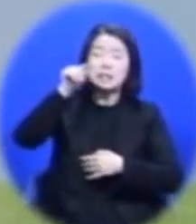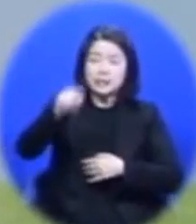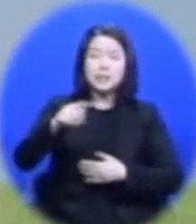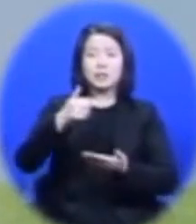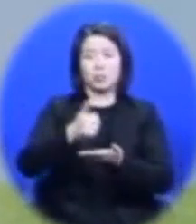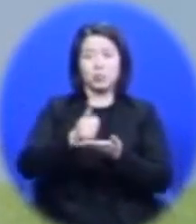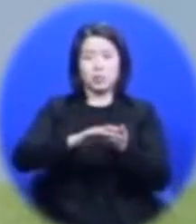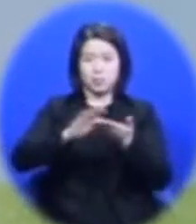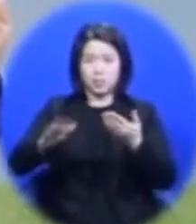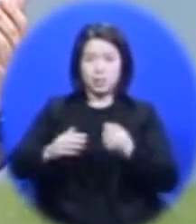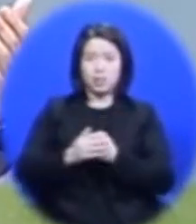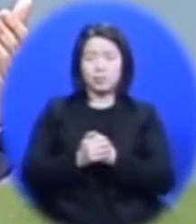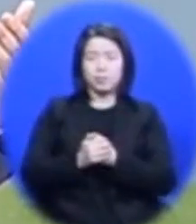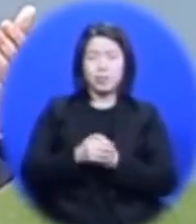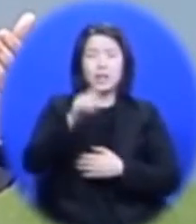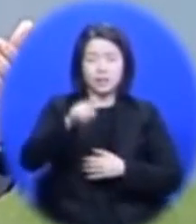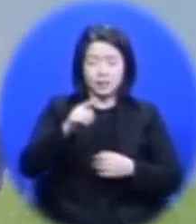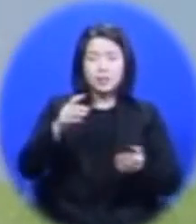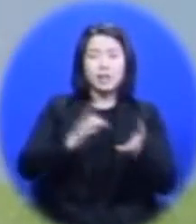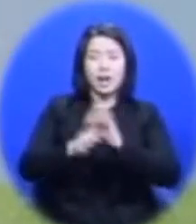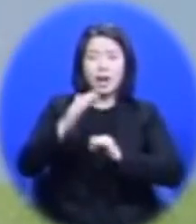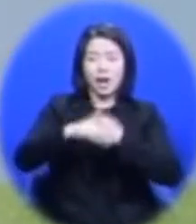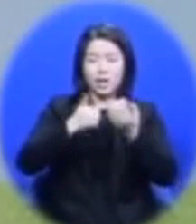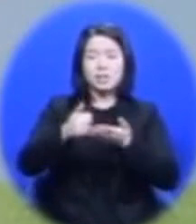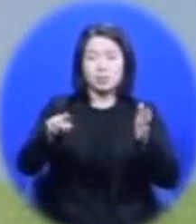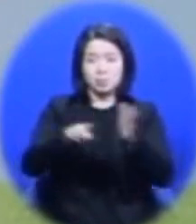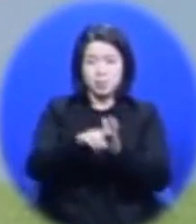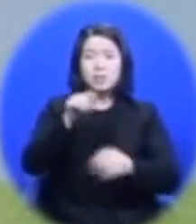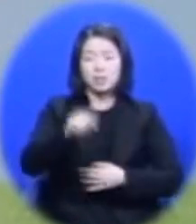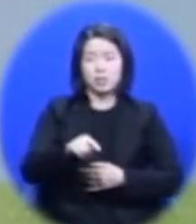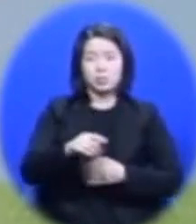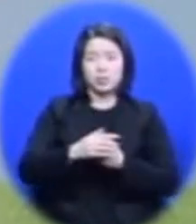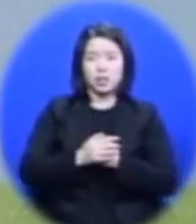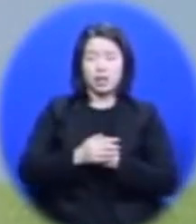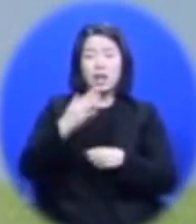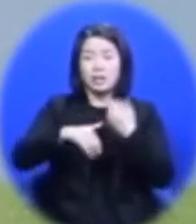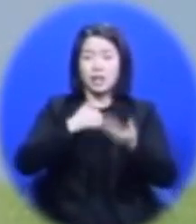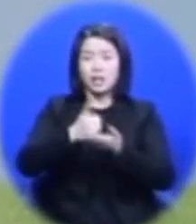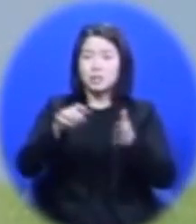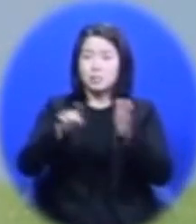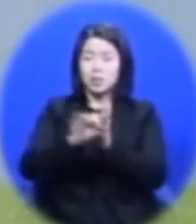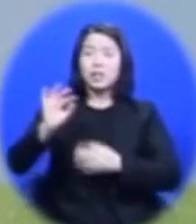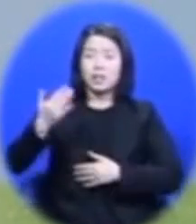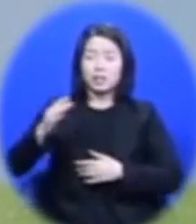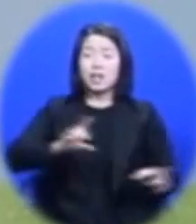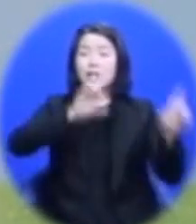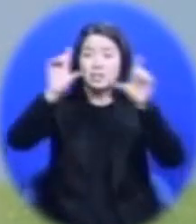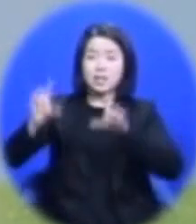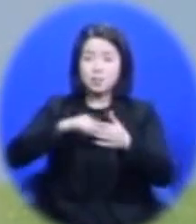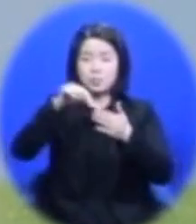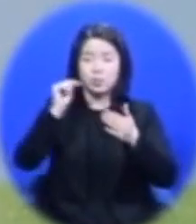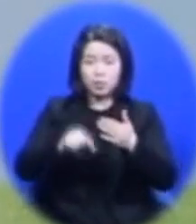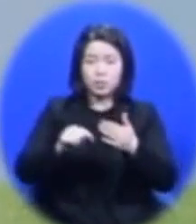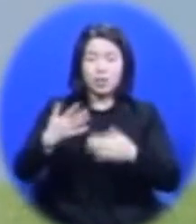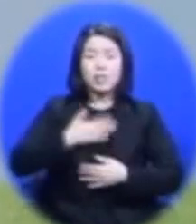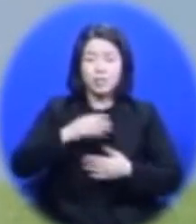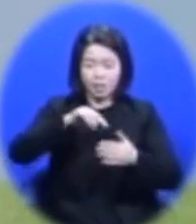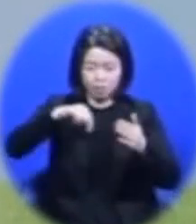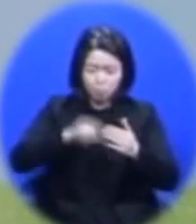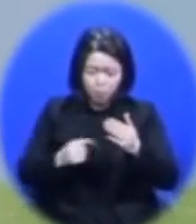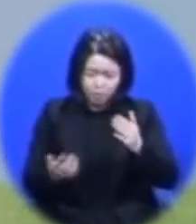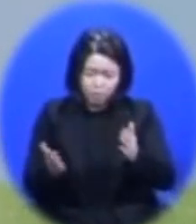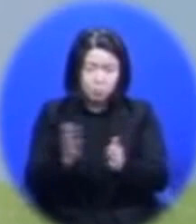그분이세요. 그 하나님을 믿는 거예요. 우리가 그 하나님을 믿게 될 때 우리 삶 속에서, 내